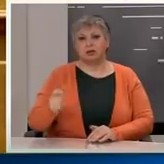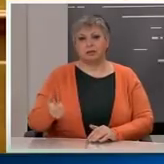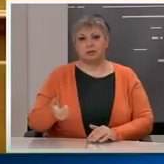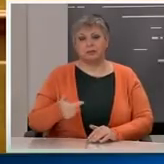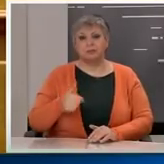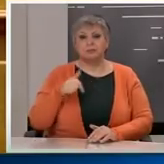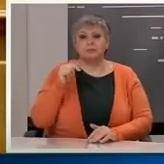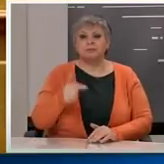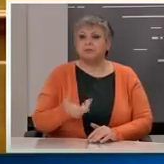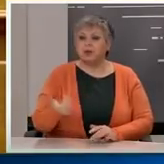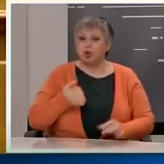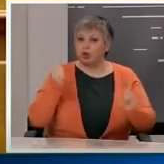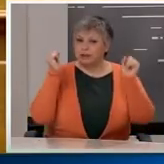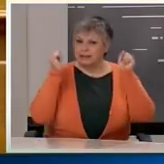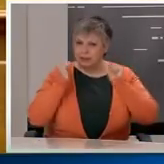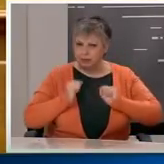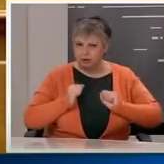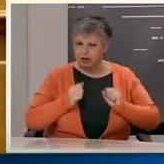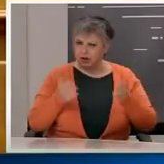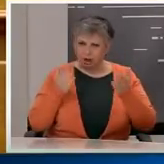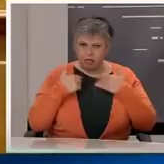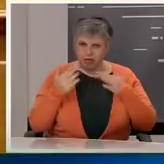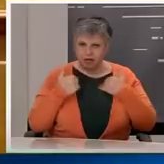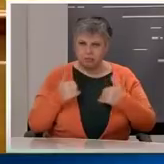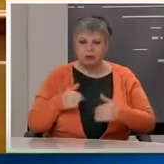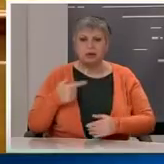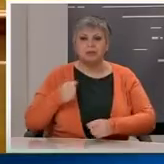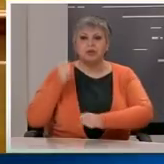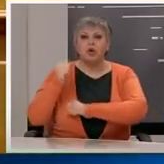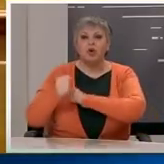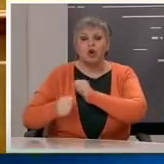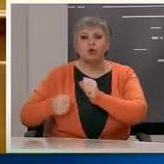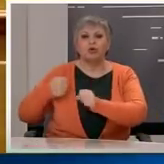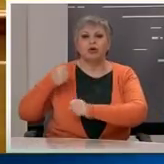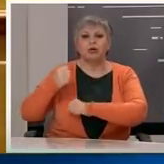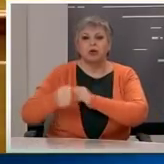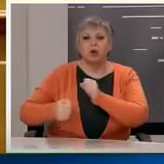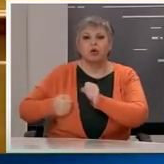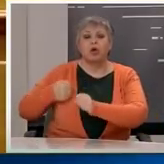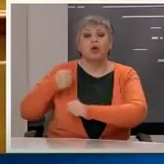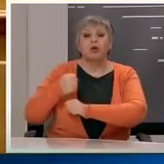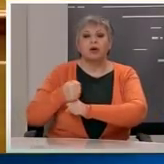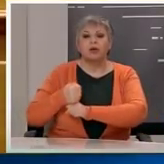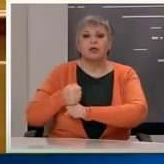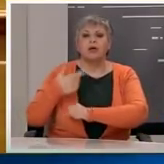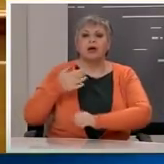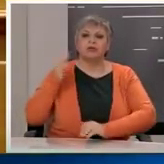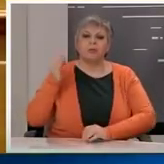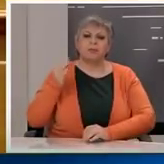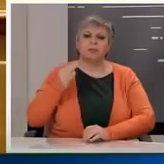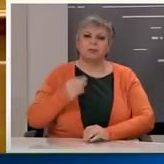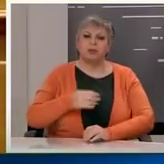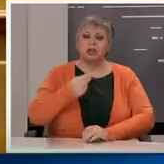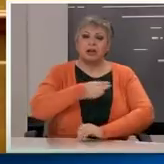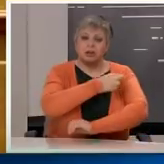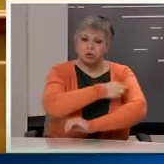Δεν υπάρχει λοιπόν ζημία. Τα ίδια λεφτά πληρώνει κάθε χρόνο το κράτος δια των νοσοκομείων και του